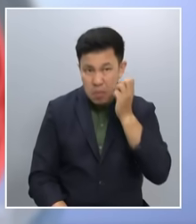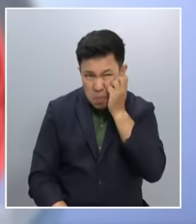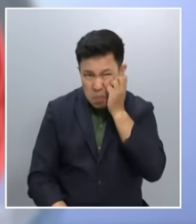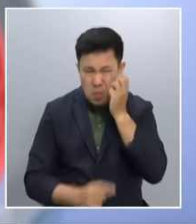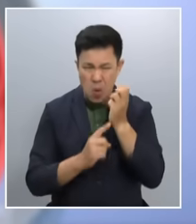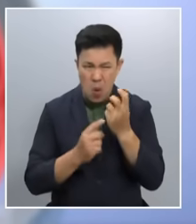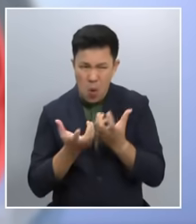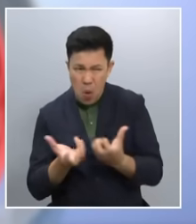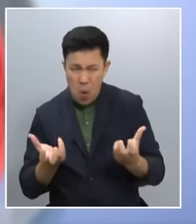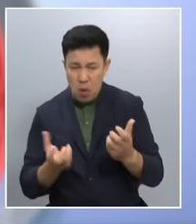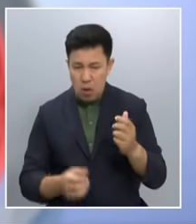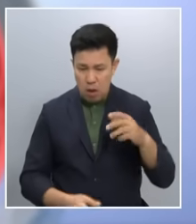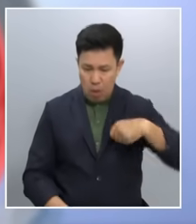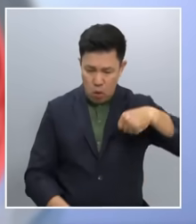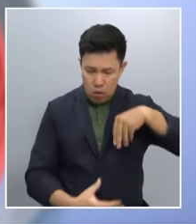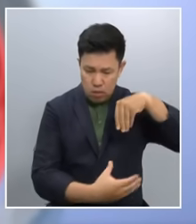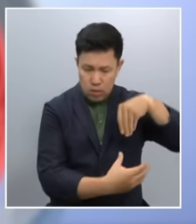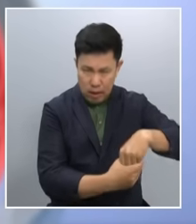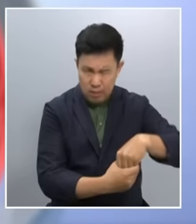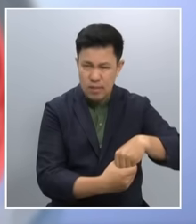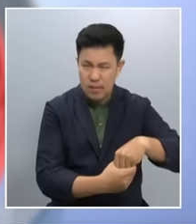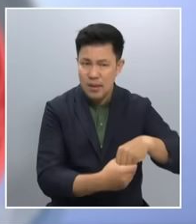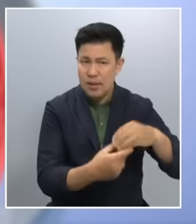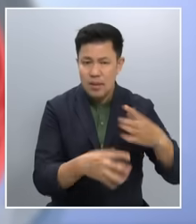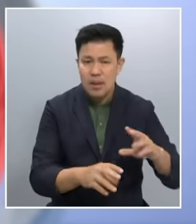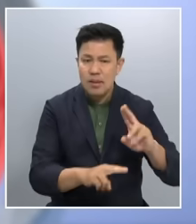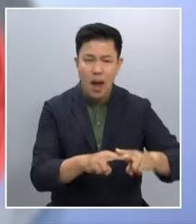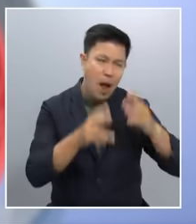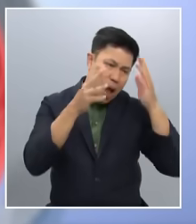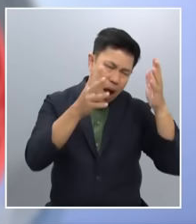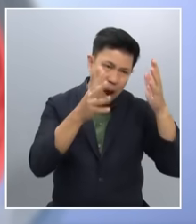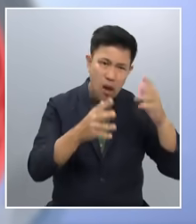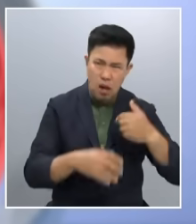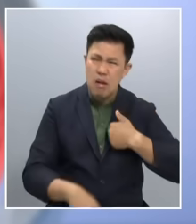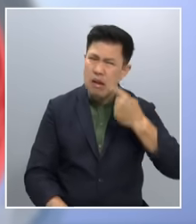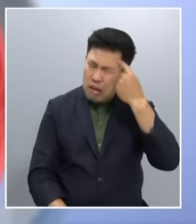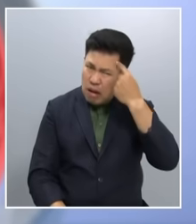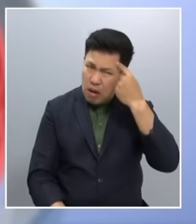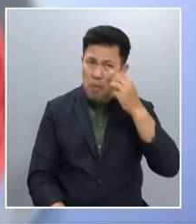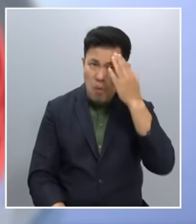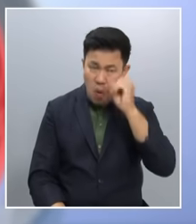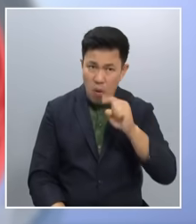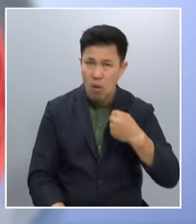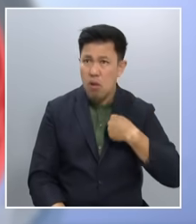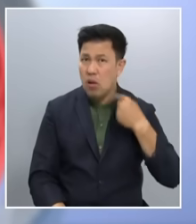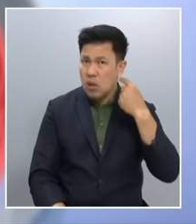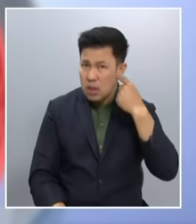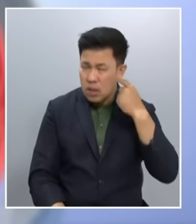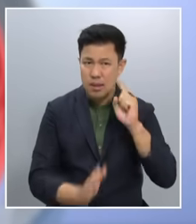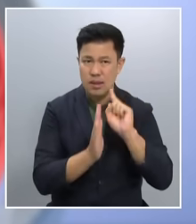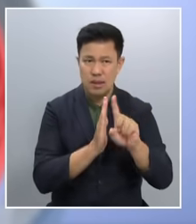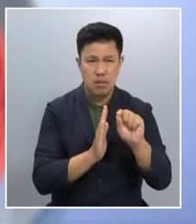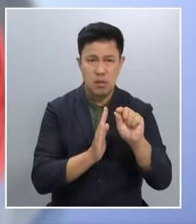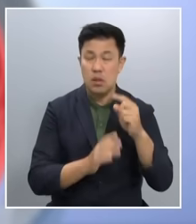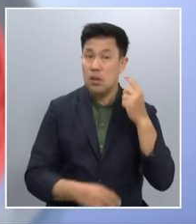ะไรสักอย่างเนี่ยใส่ไว้ในกระเป๋าแล้วก็นั่งคุยไปถามว่าทำไมผมถึงคิดอย่างนี้เพราะผมฟังมาตลอด20กว่านาทีเนี่ยผ